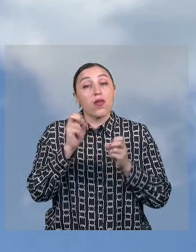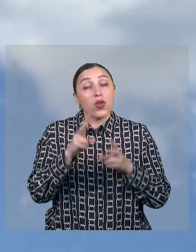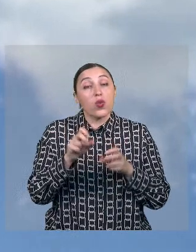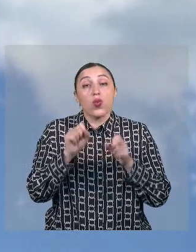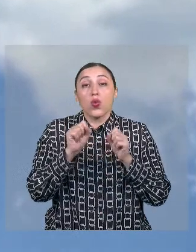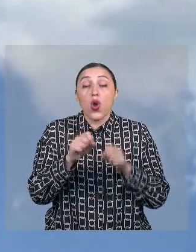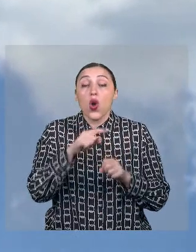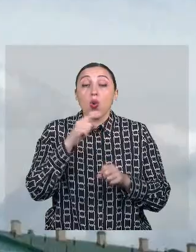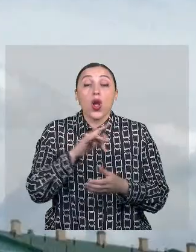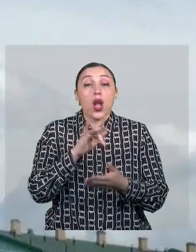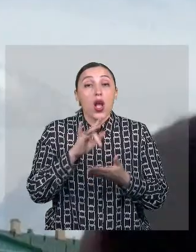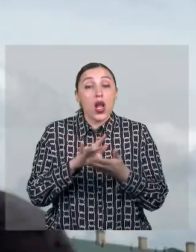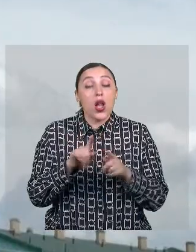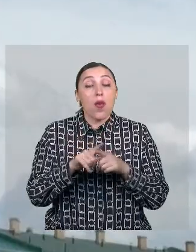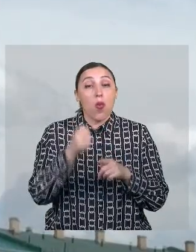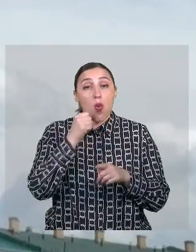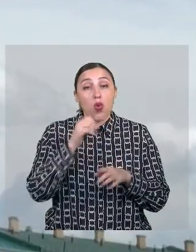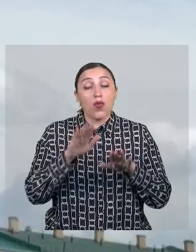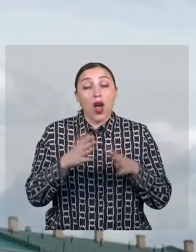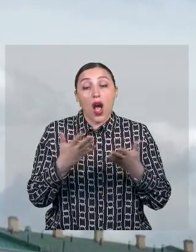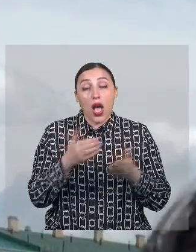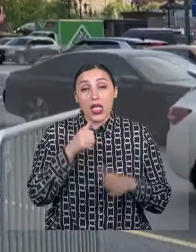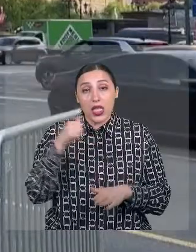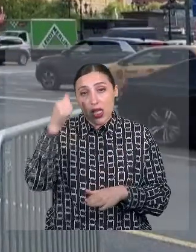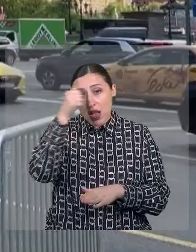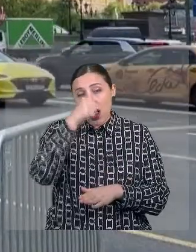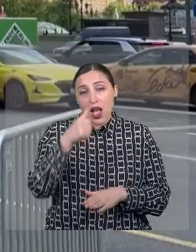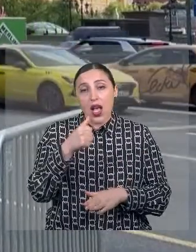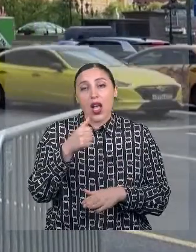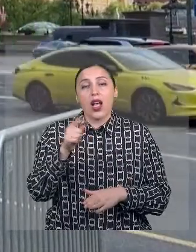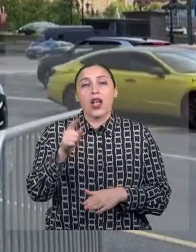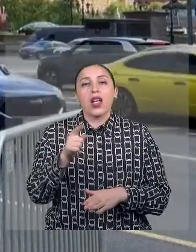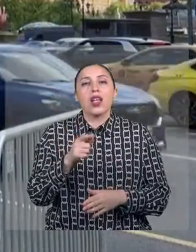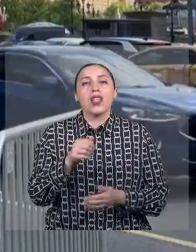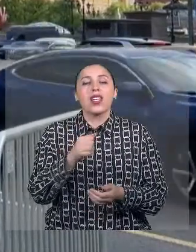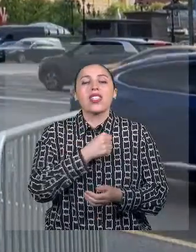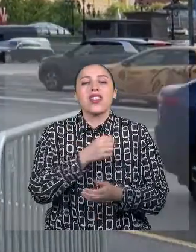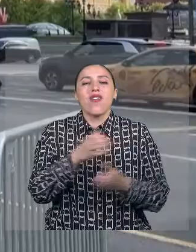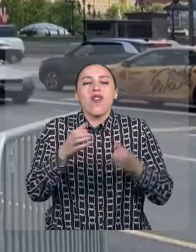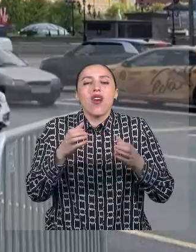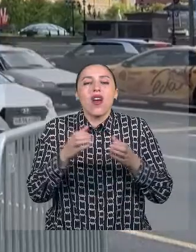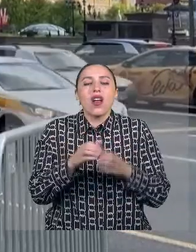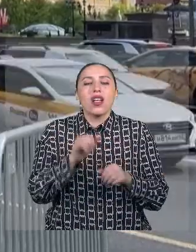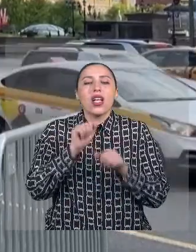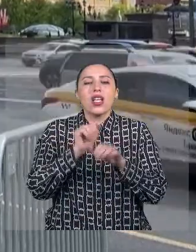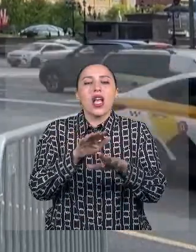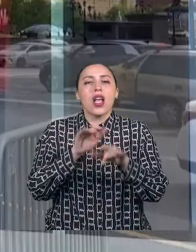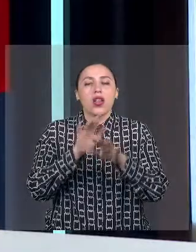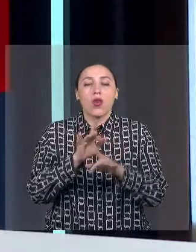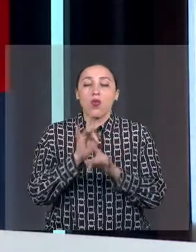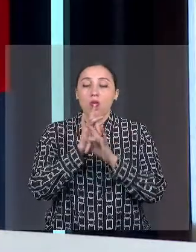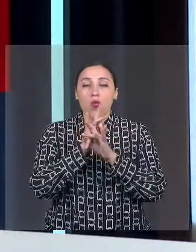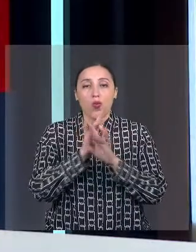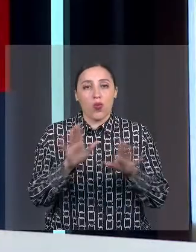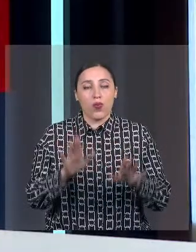Ռուսաստանի քաղաքներում, այդ թվում Մոսկվայում, այս տարի անմահ գնդի ավանդական երթեր չեն լինի։